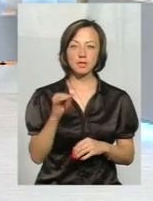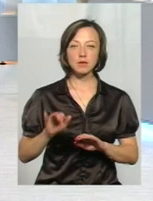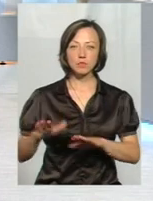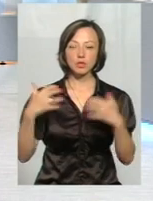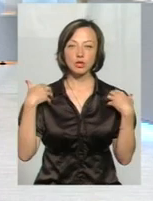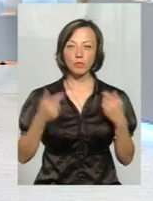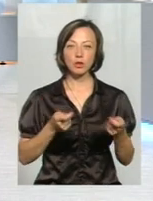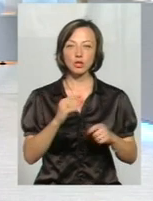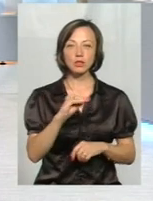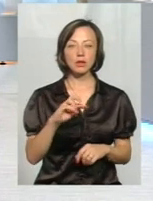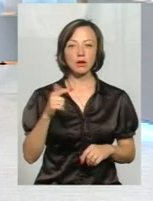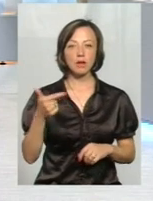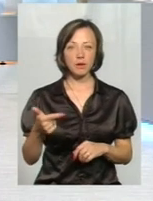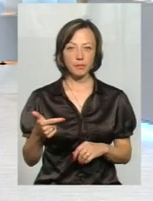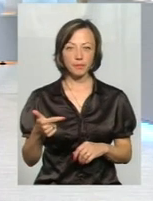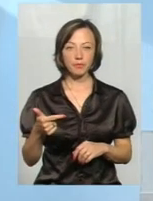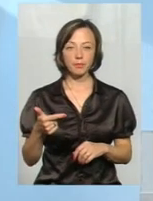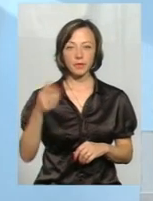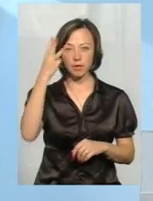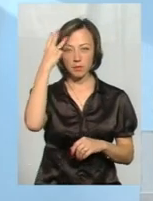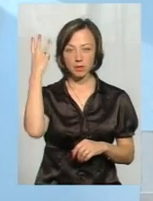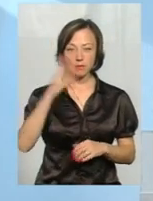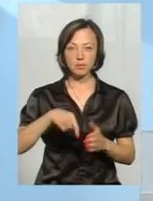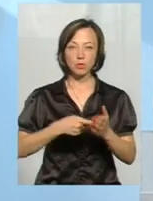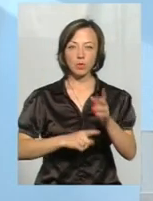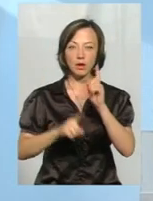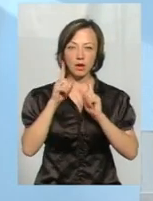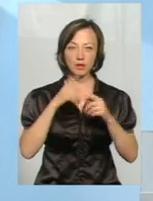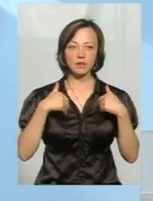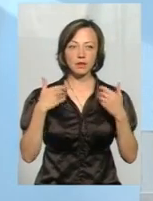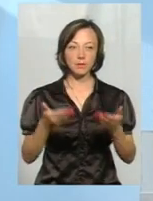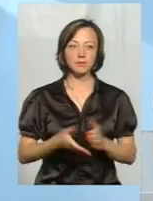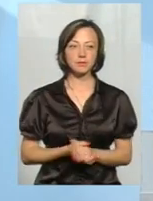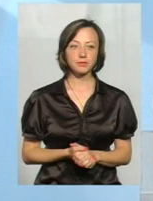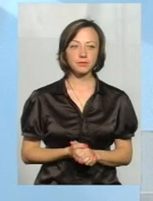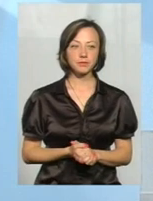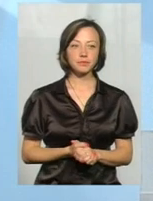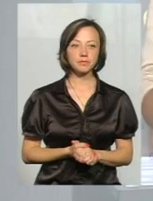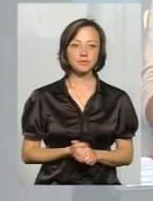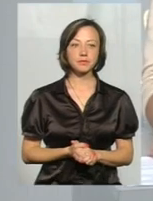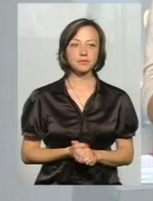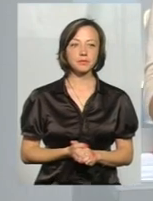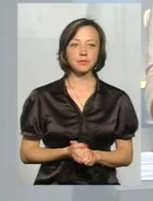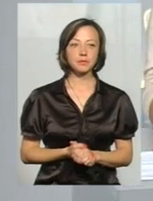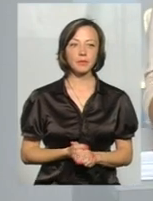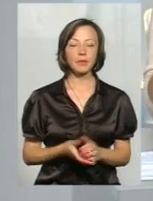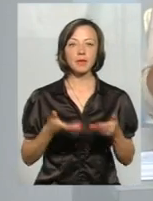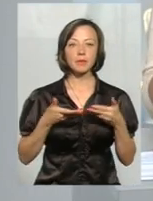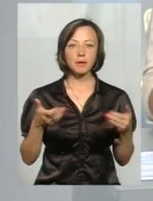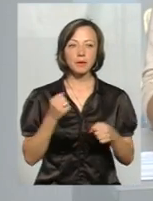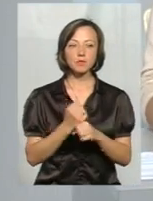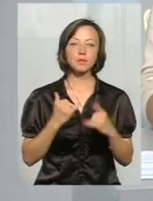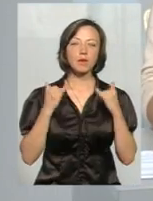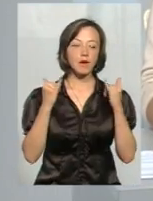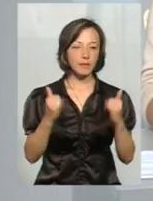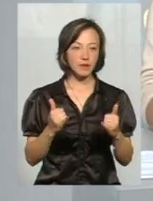начальника управління житлово-комунального господарства Хмельницької міської ради. Мої вітання. Доброго вечора. Ми працюємо для вас,